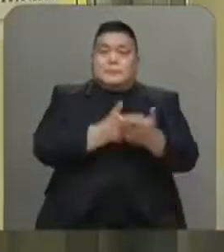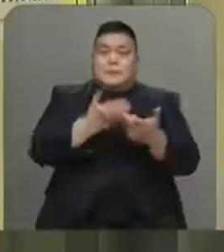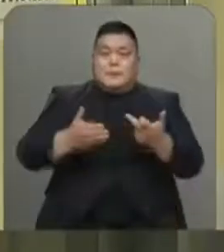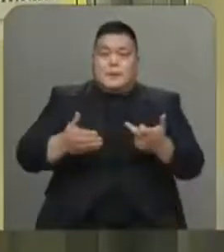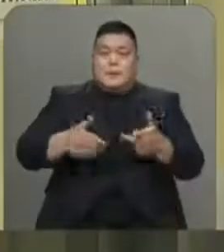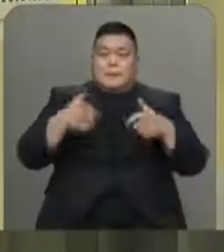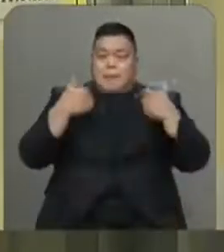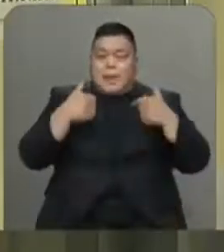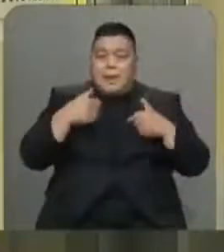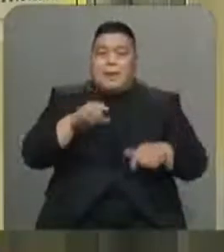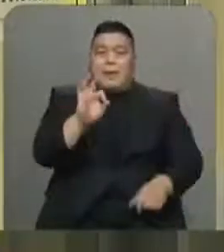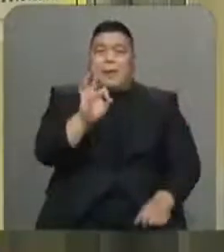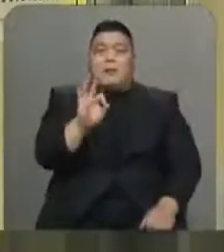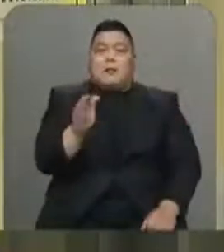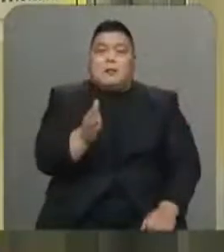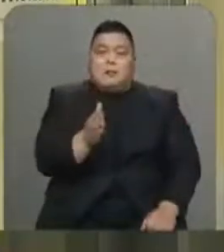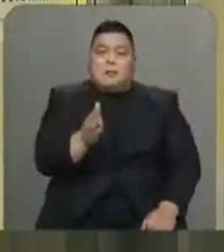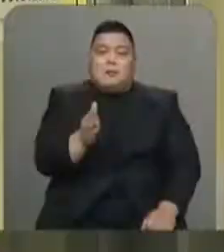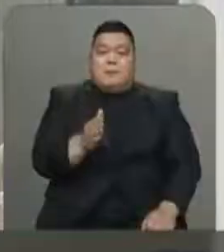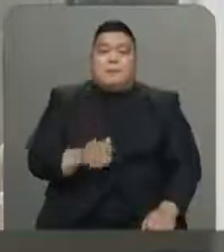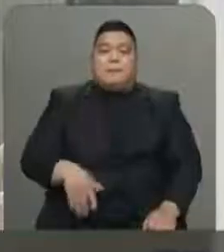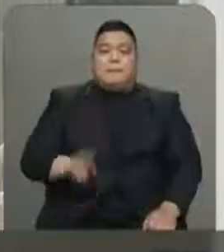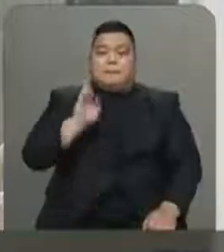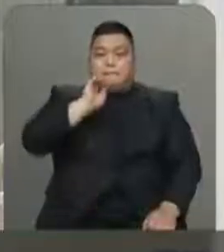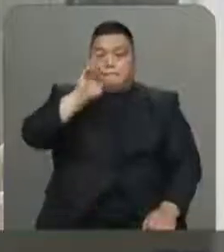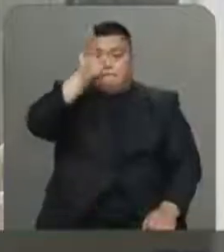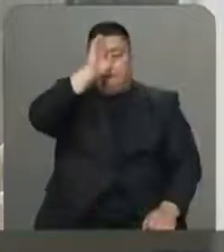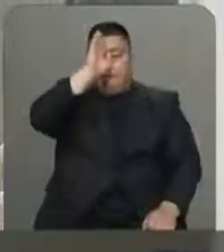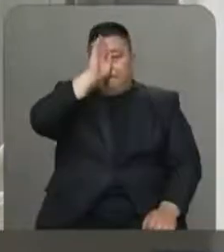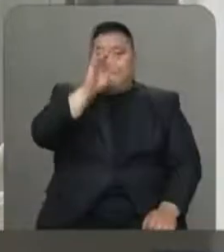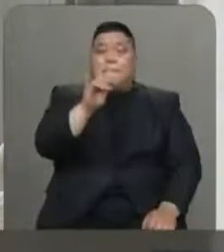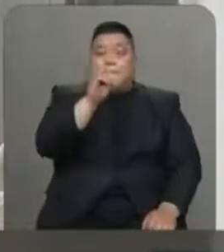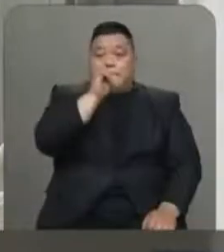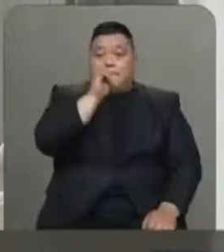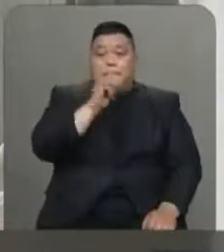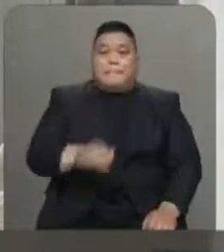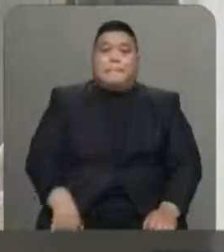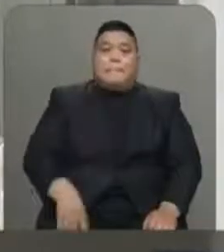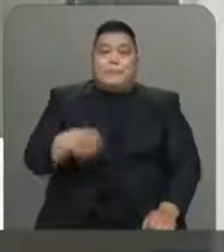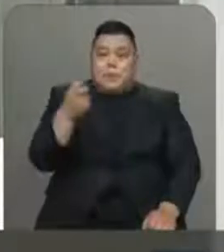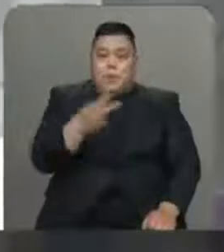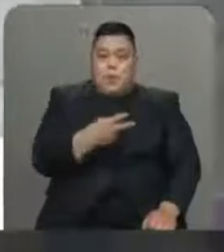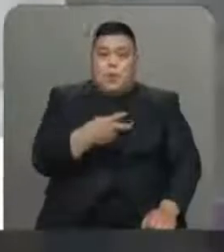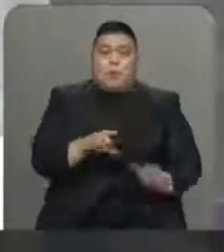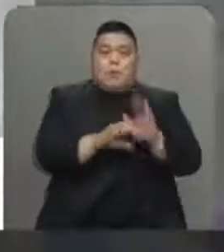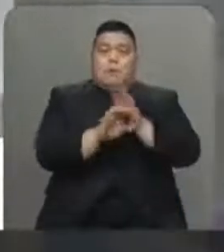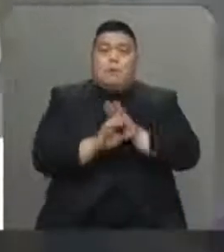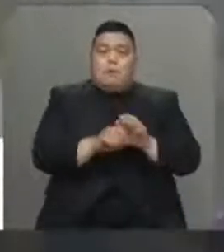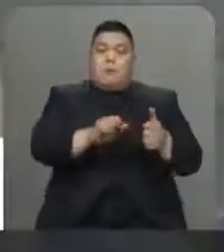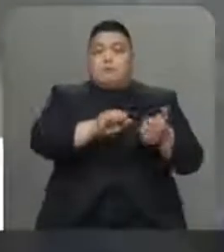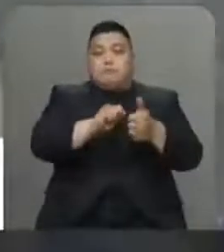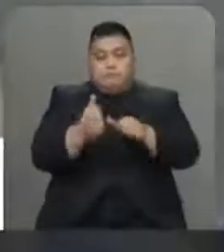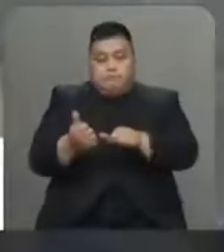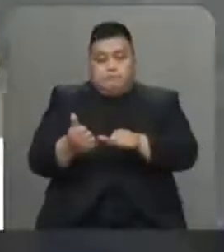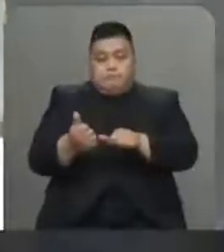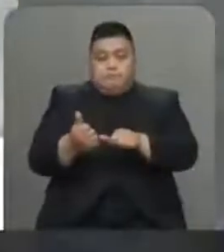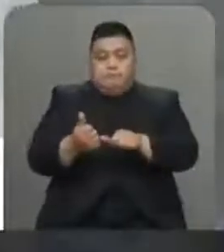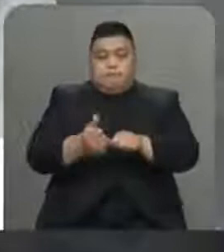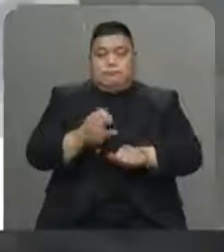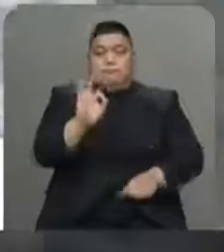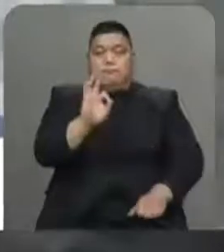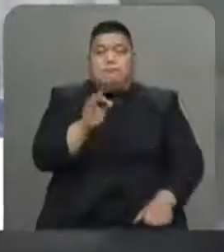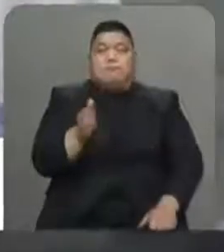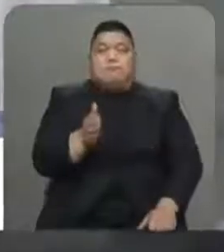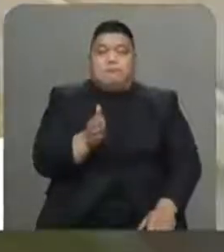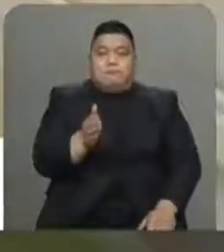하루 10여 명의 위중증 환자가 발생하는 것도 사실입니다. 또 코로나19 사망자 수도 여전히 10명,